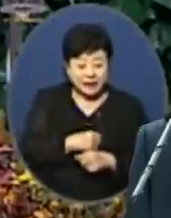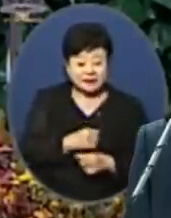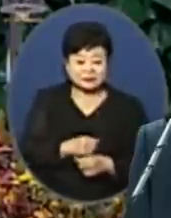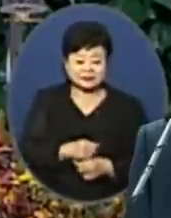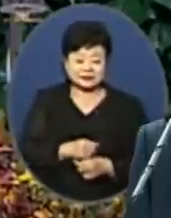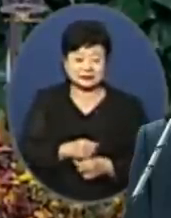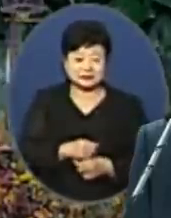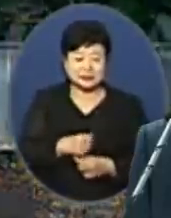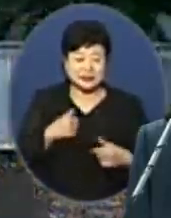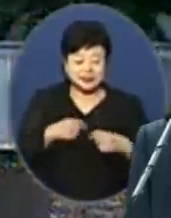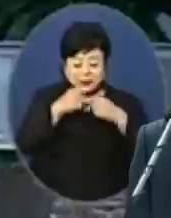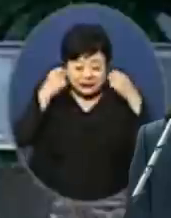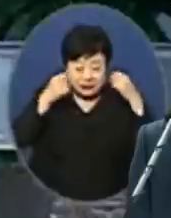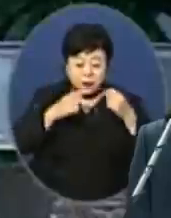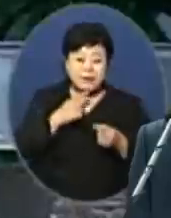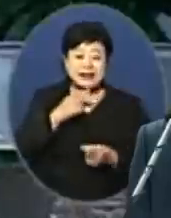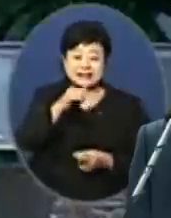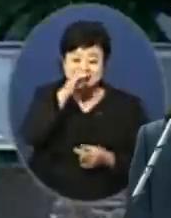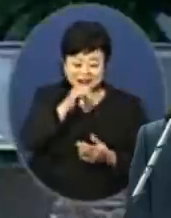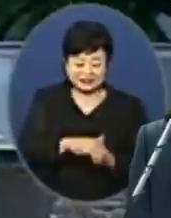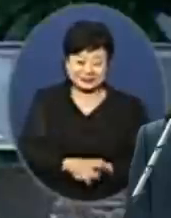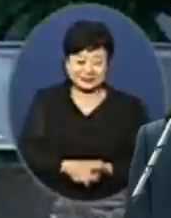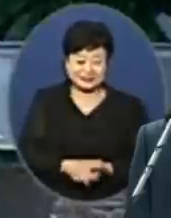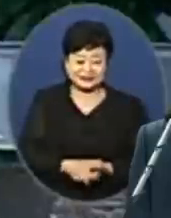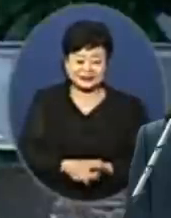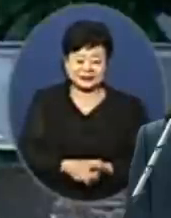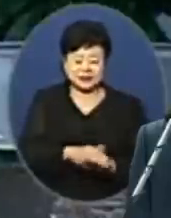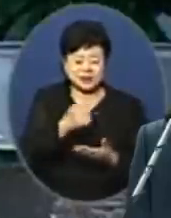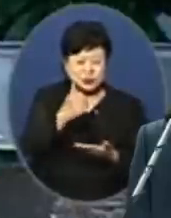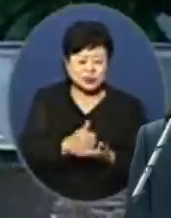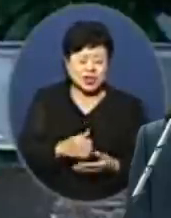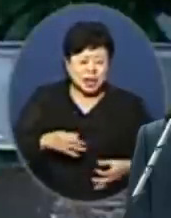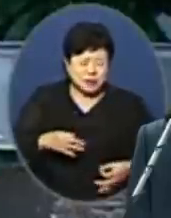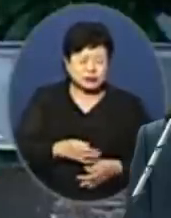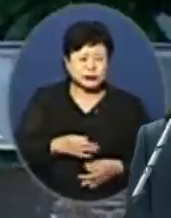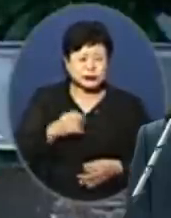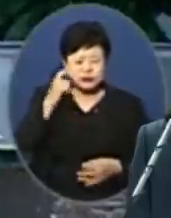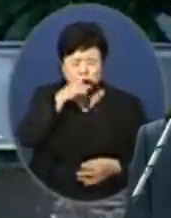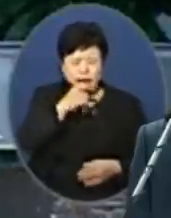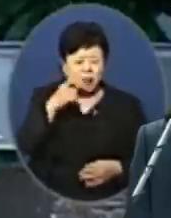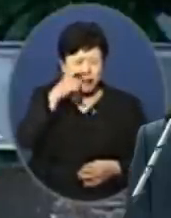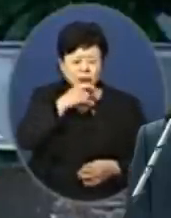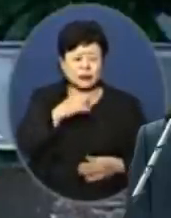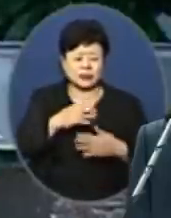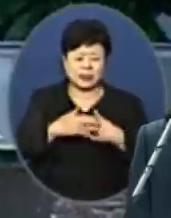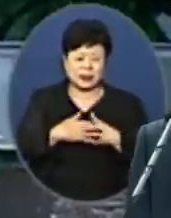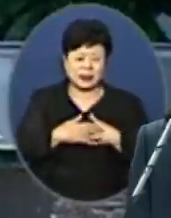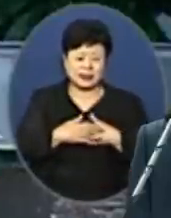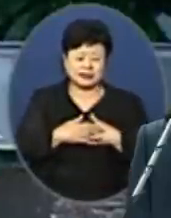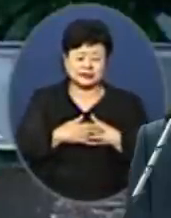이젠 기쁨과 즐거움만 있는 것입니다. 죄짓고 불의하고 추하고 더러운 내가